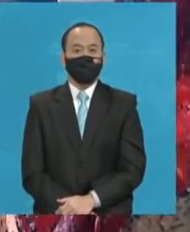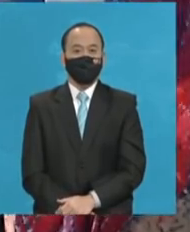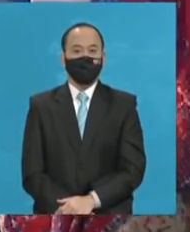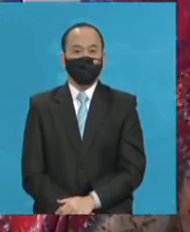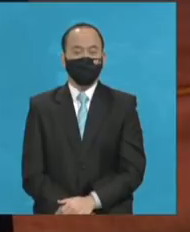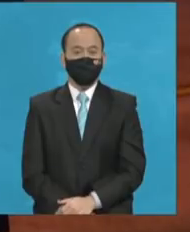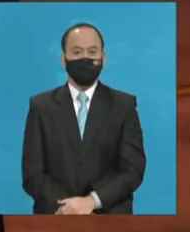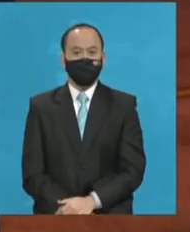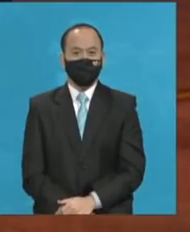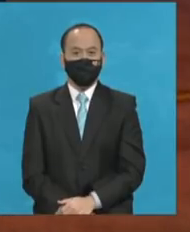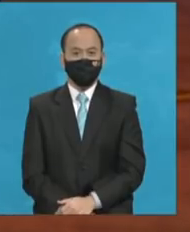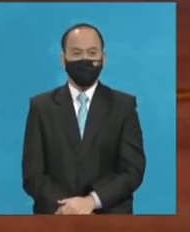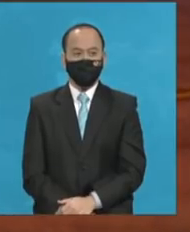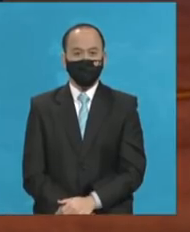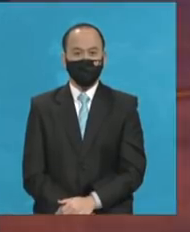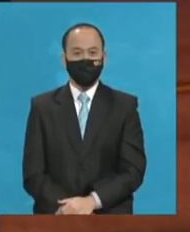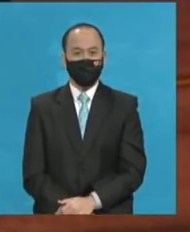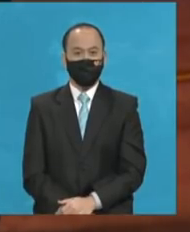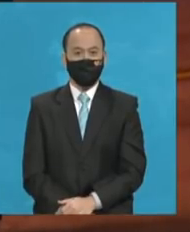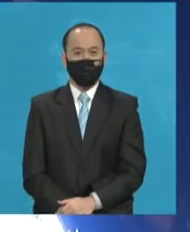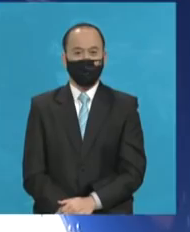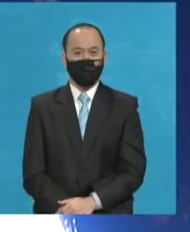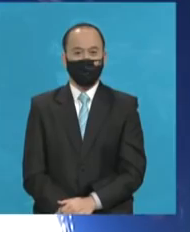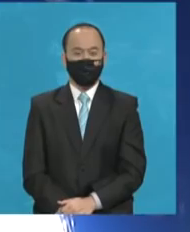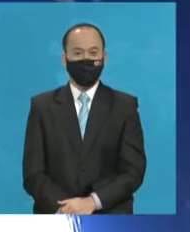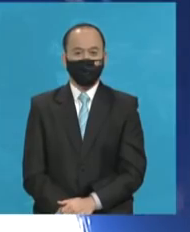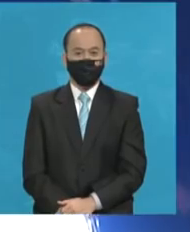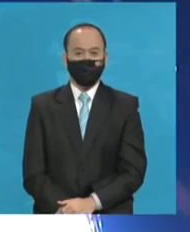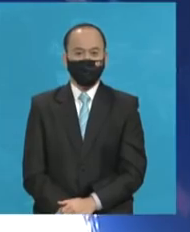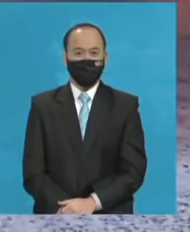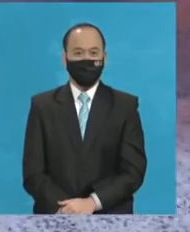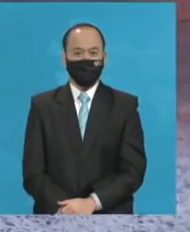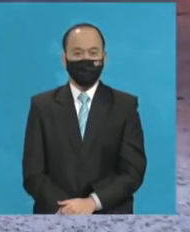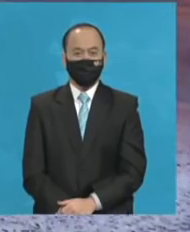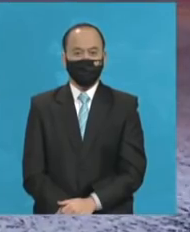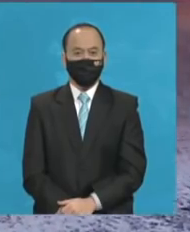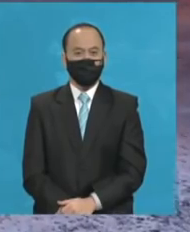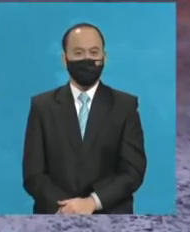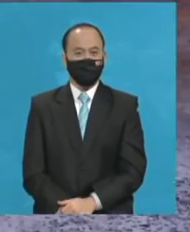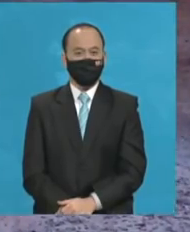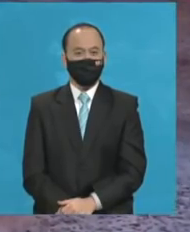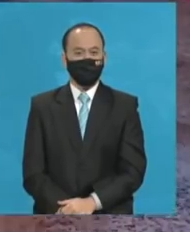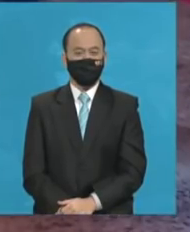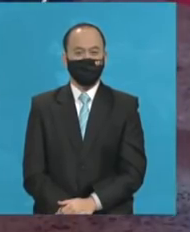the match hai hai hai hai